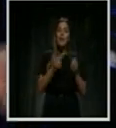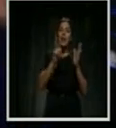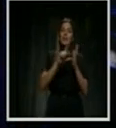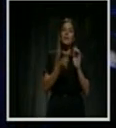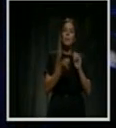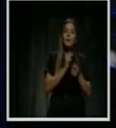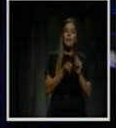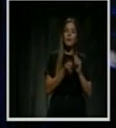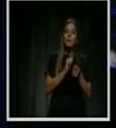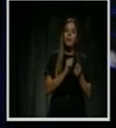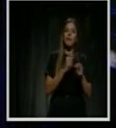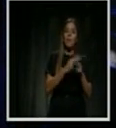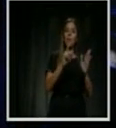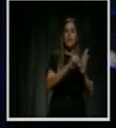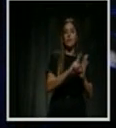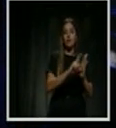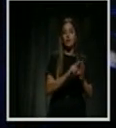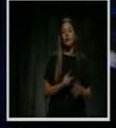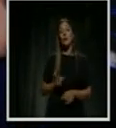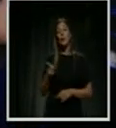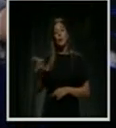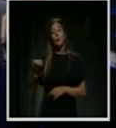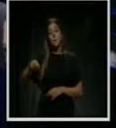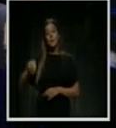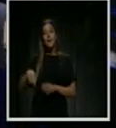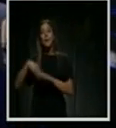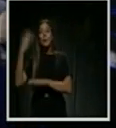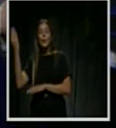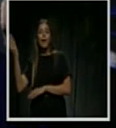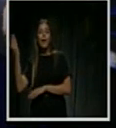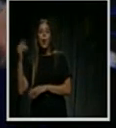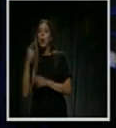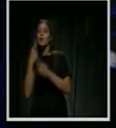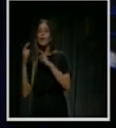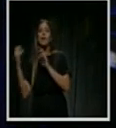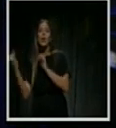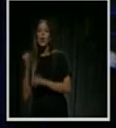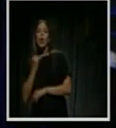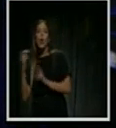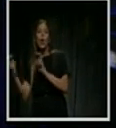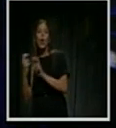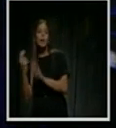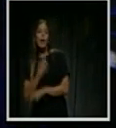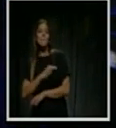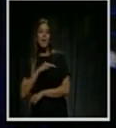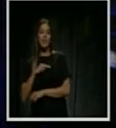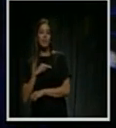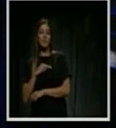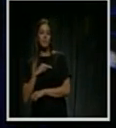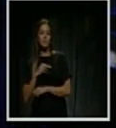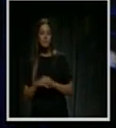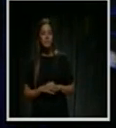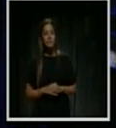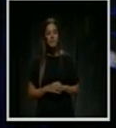mod ta' kif imur barra minn xtutna u jattakka lil pajjiżna. Kellek Ewroparlamentari f'isem il-Partit Nazzjonalista li kisru kull rekord